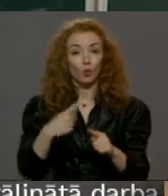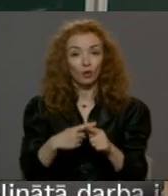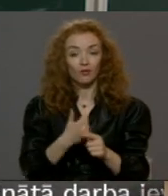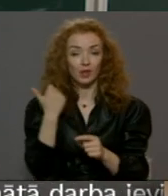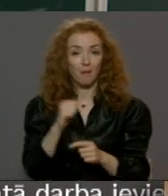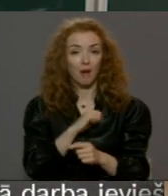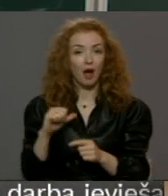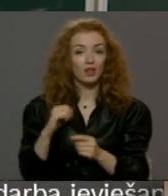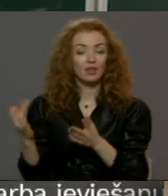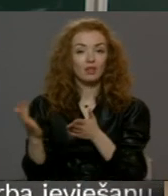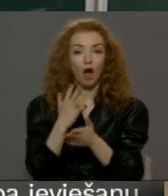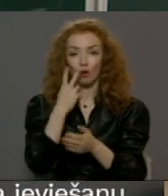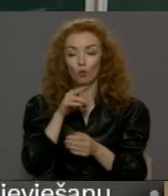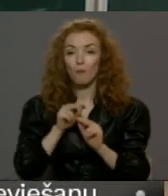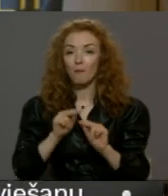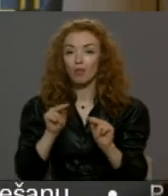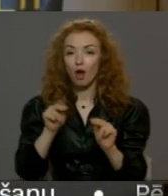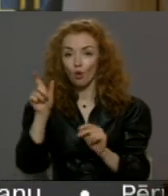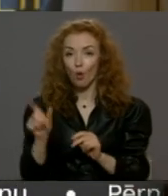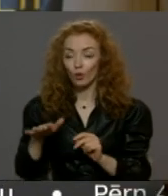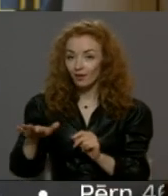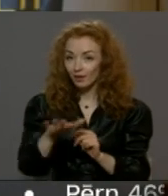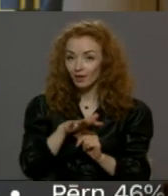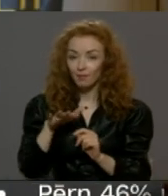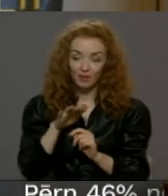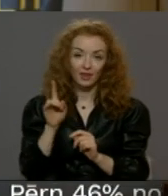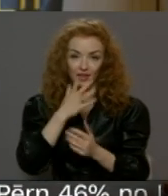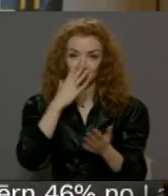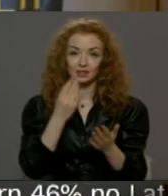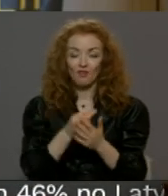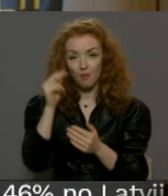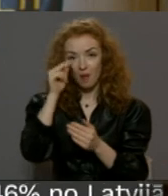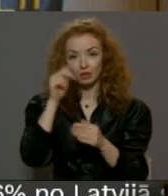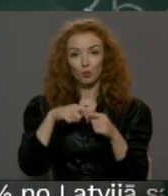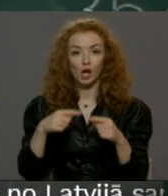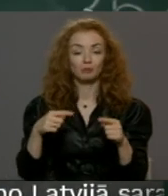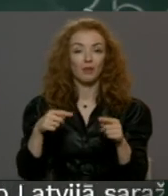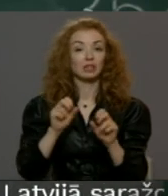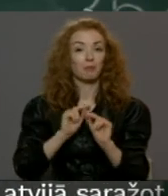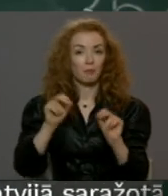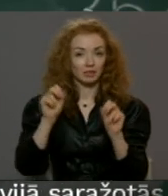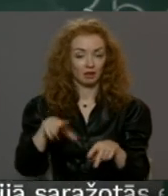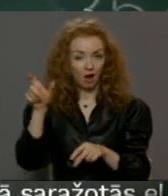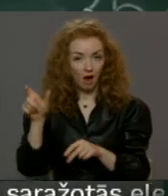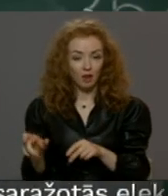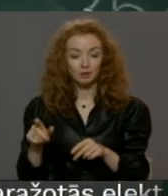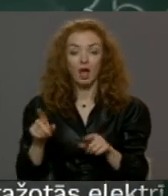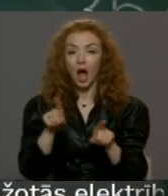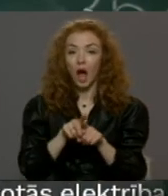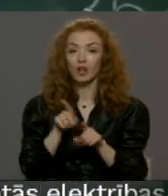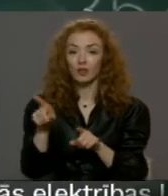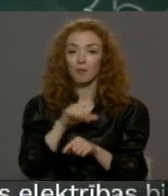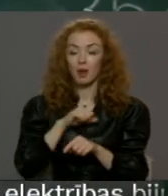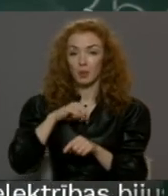ka viņa nāk no pedagogu ģimenes. Cilvēks jau ir sava mācību priekšmeta speciālists. Paralēli Irina projekta gaitā